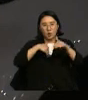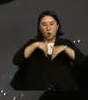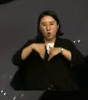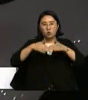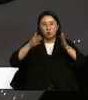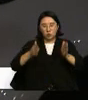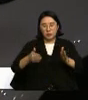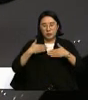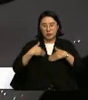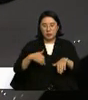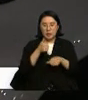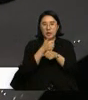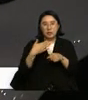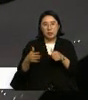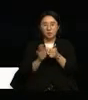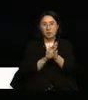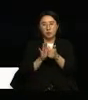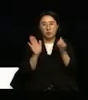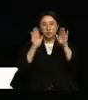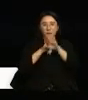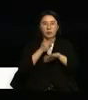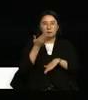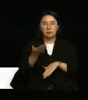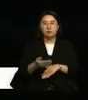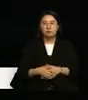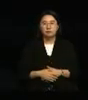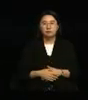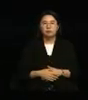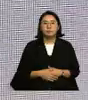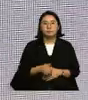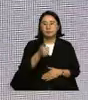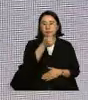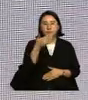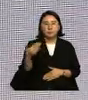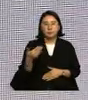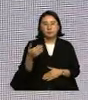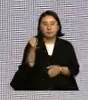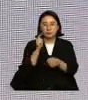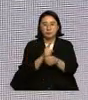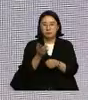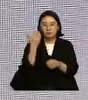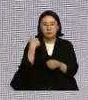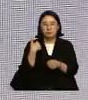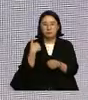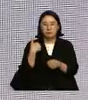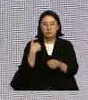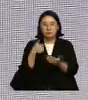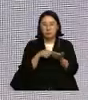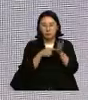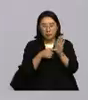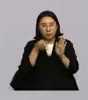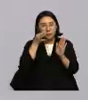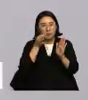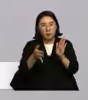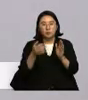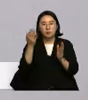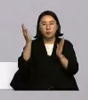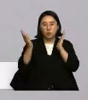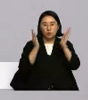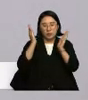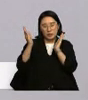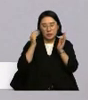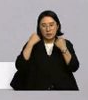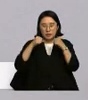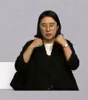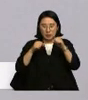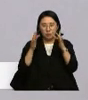두기에 지친 하남 시민들에게 위로의 밤을 선사했습니다. 하남시는 또 이미 지난 5월에 선보인 바 있는 뮤지컬 인형극